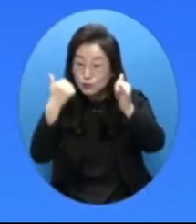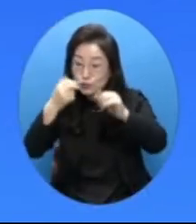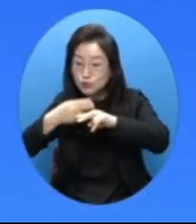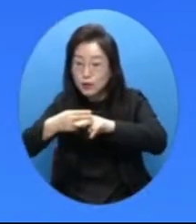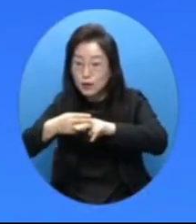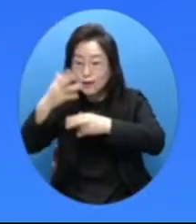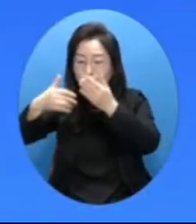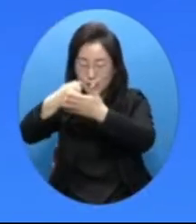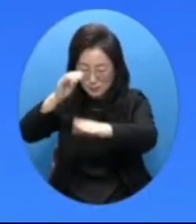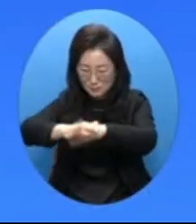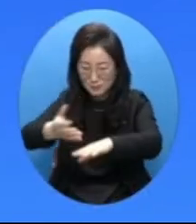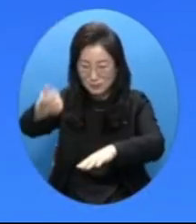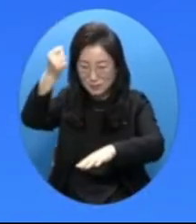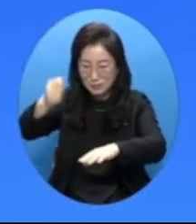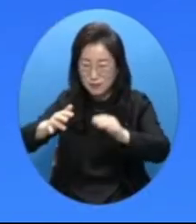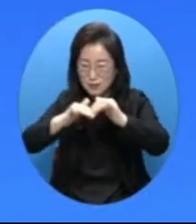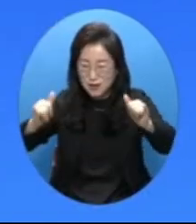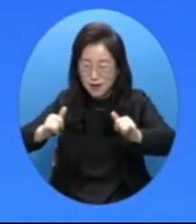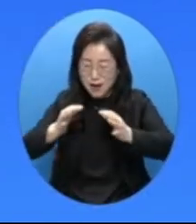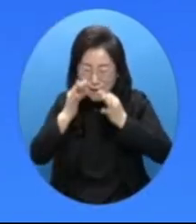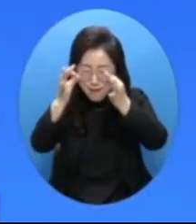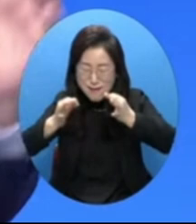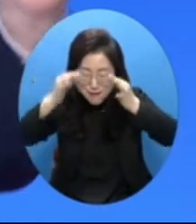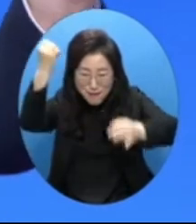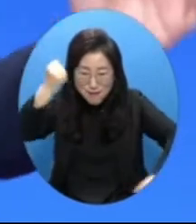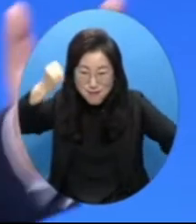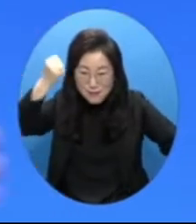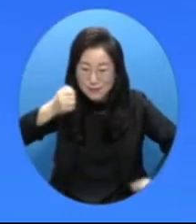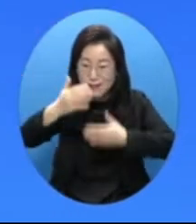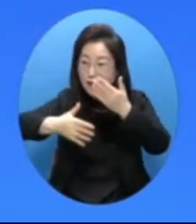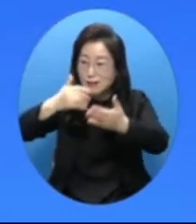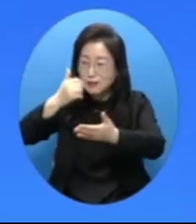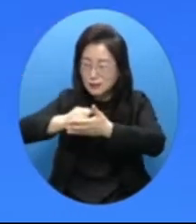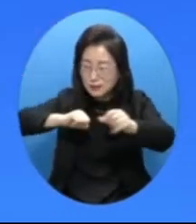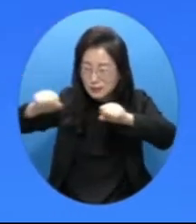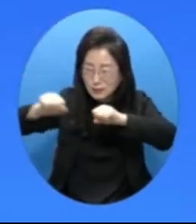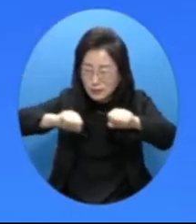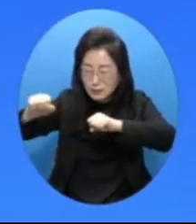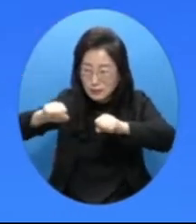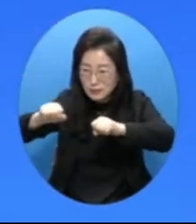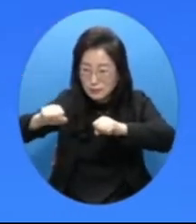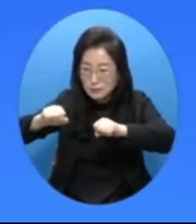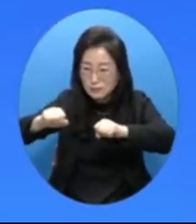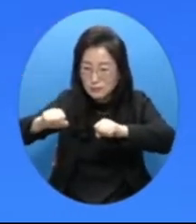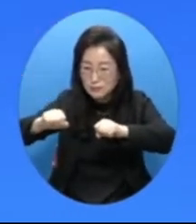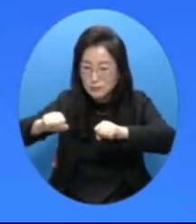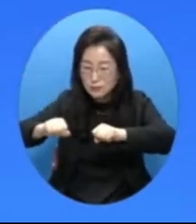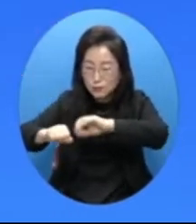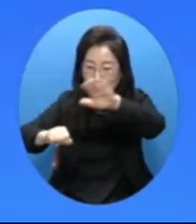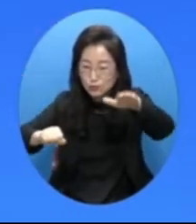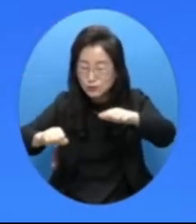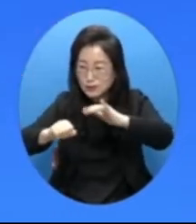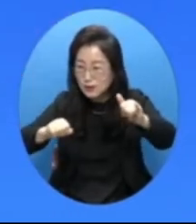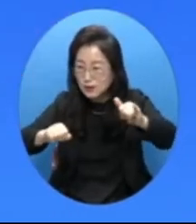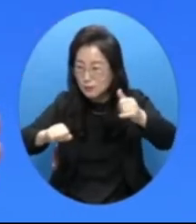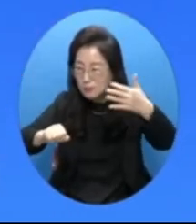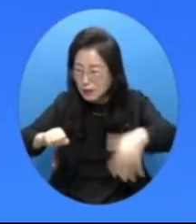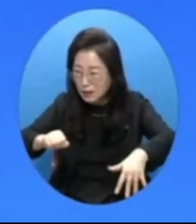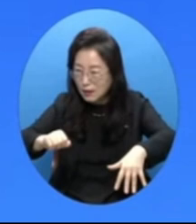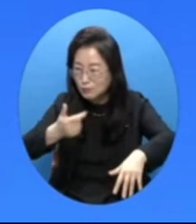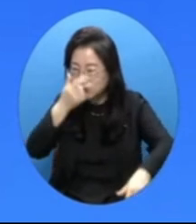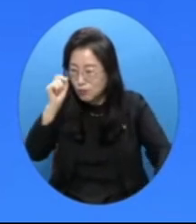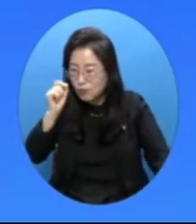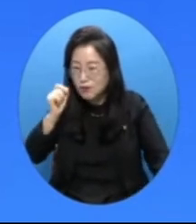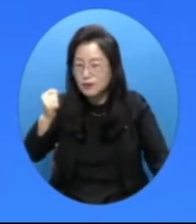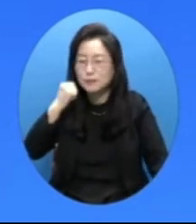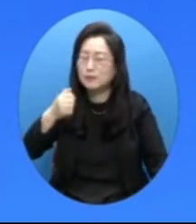우리 인간이 아무리 낡고 뛰어도 하나님의 역사 앞에서는 우리는 연약하고 부족하고 아무것도 할 수 없는